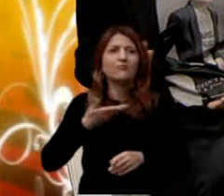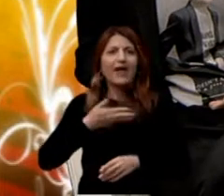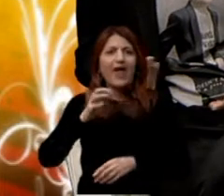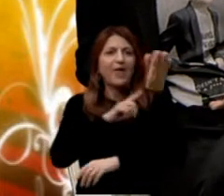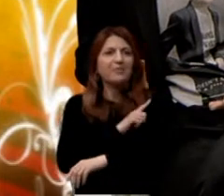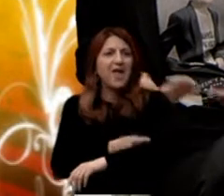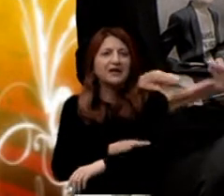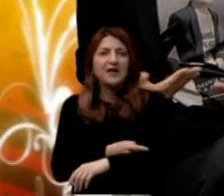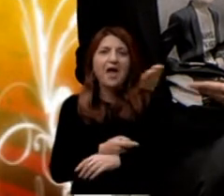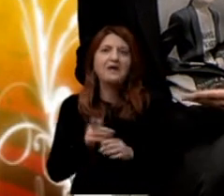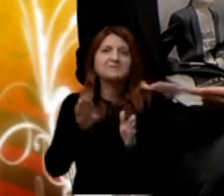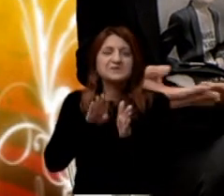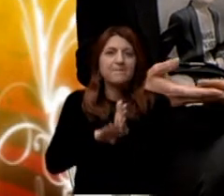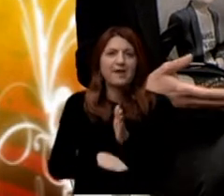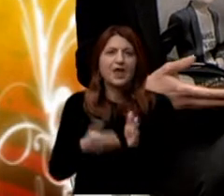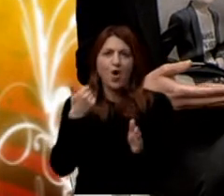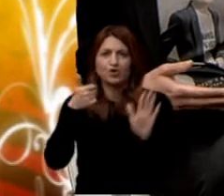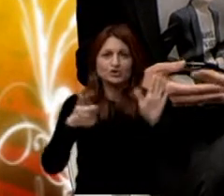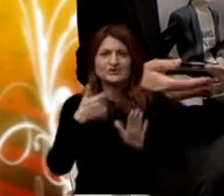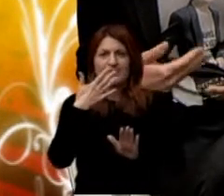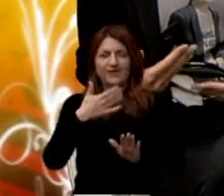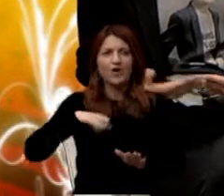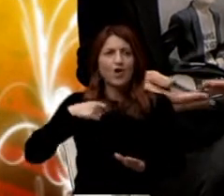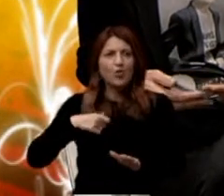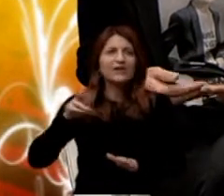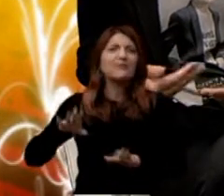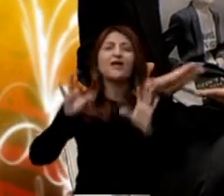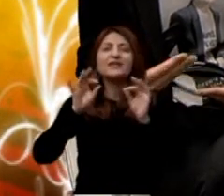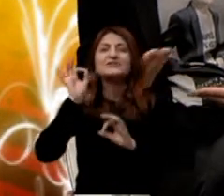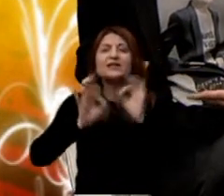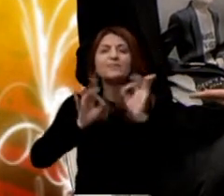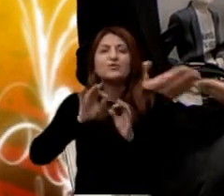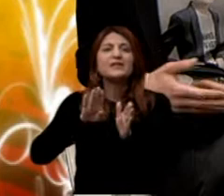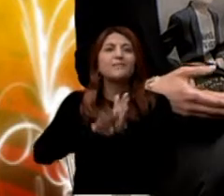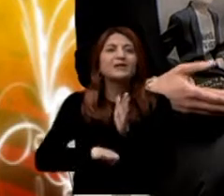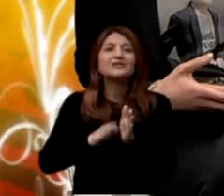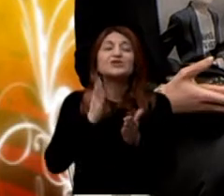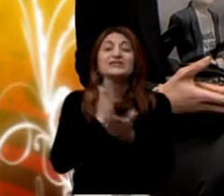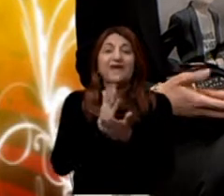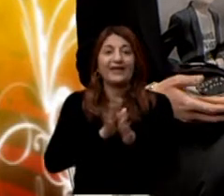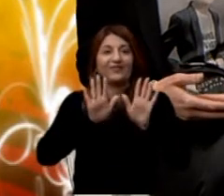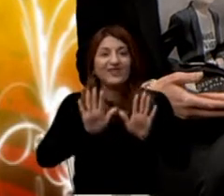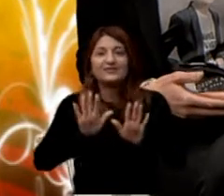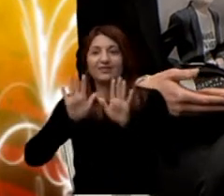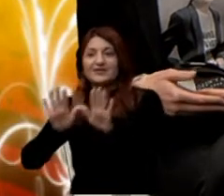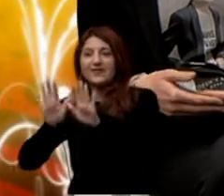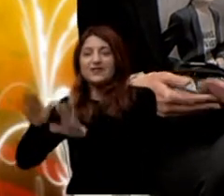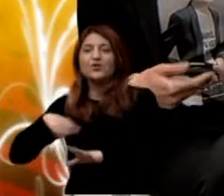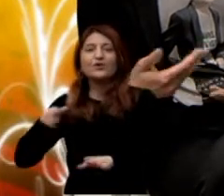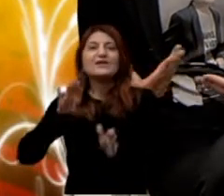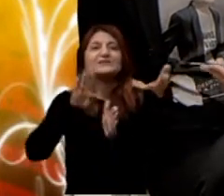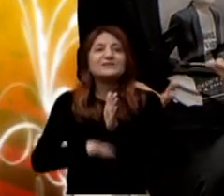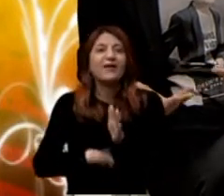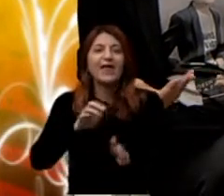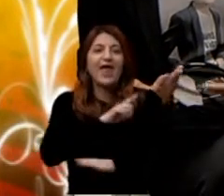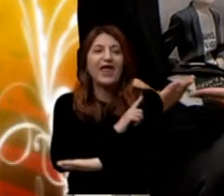se snizuje sa godinama. Znači, od 65. godine imamo za 10% nižu, za svako desetljeće se smanjuje energetska potreba, a potreba